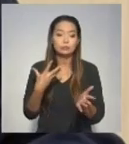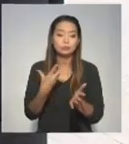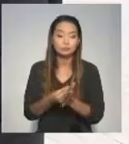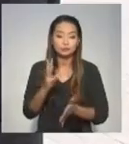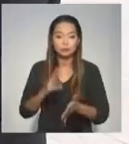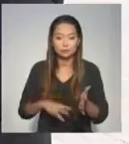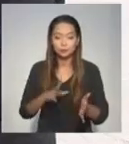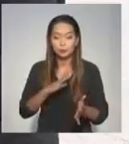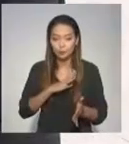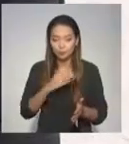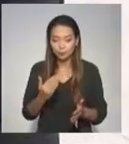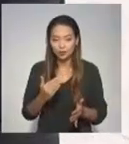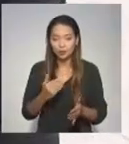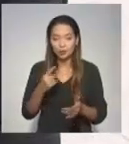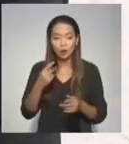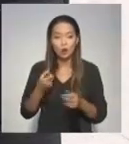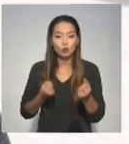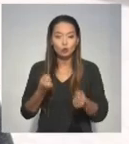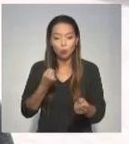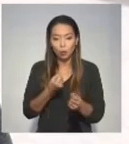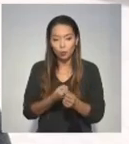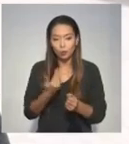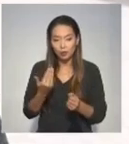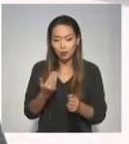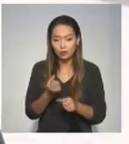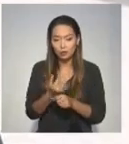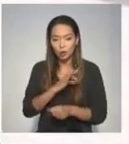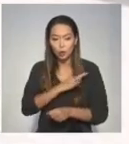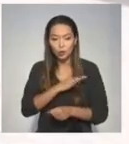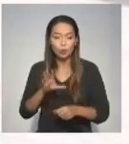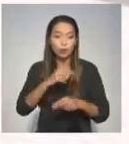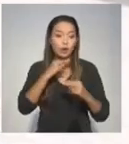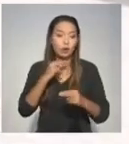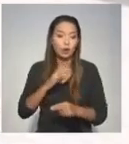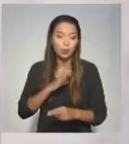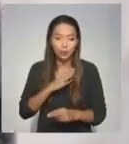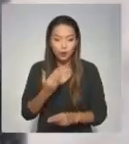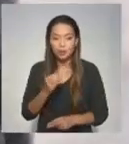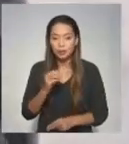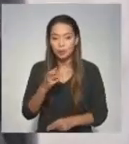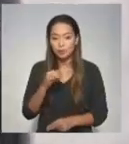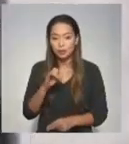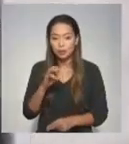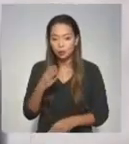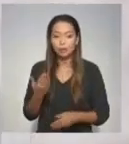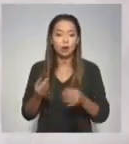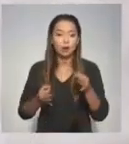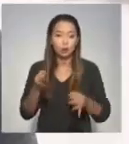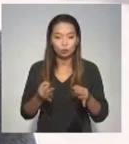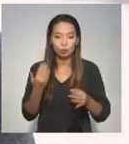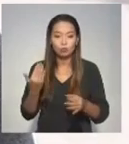тағайындалды. Аталған жол оқиғаға байланысты тәуелсіз бірнеше заңгерге жүгіндік. Заңгер Ерқанат Бейсенов сот шешімі заңды деп